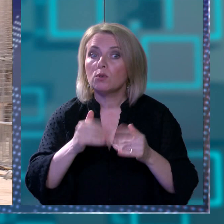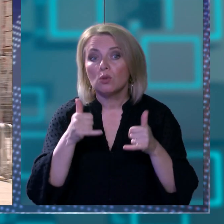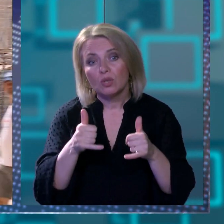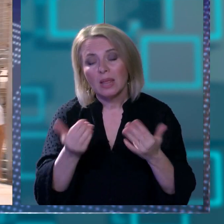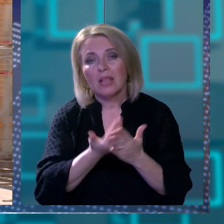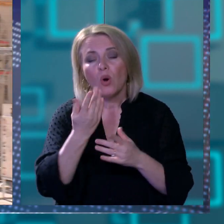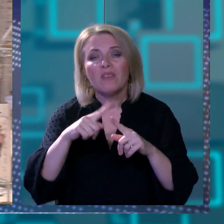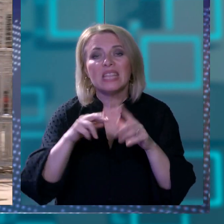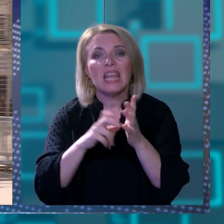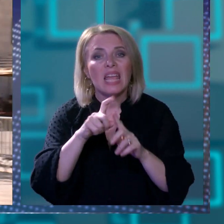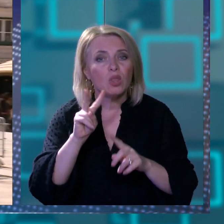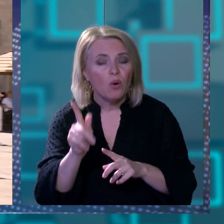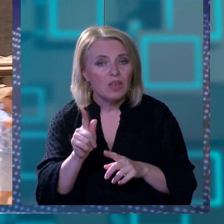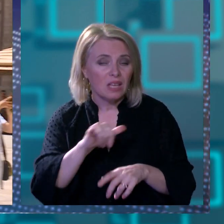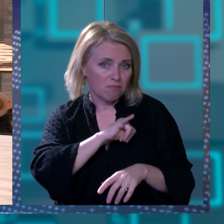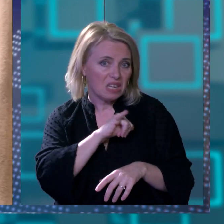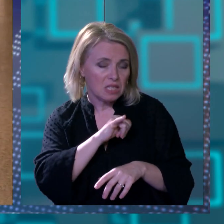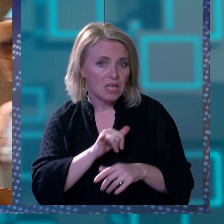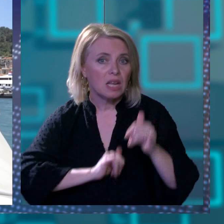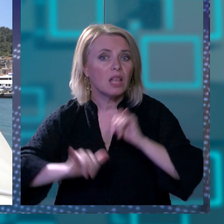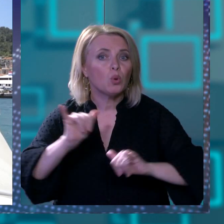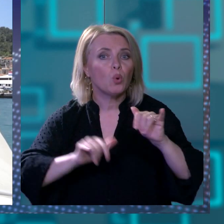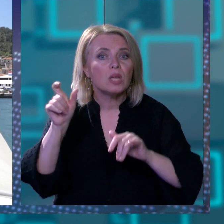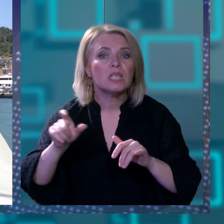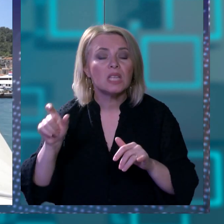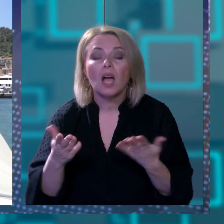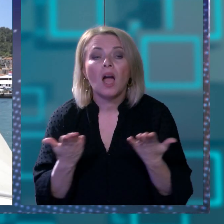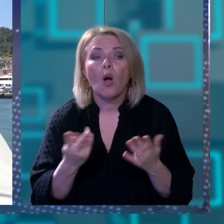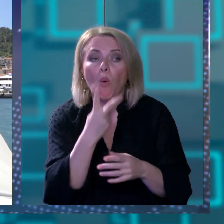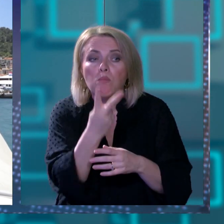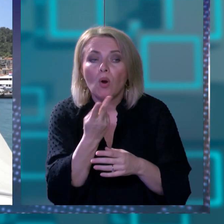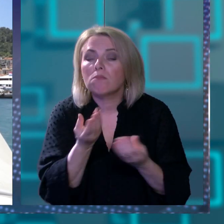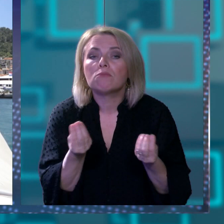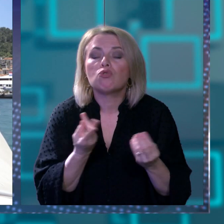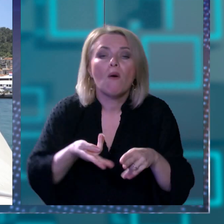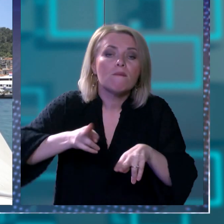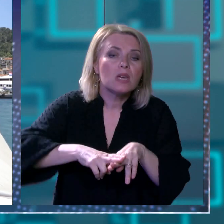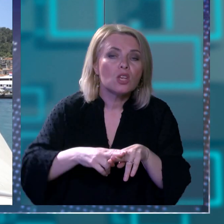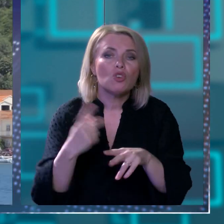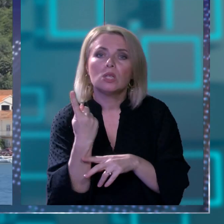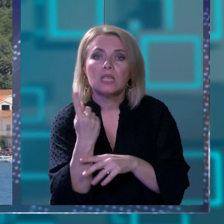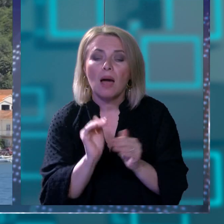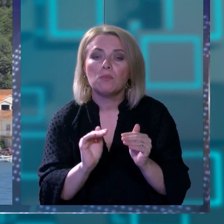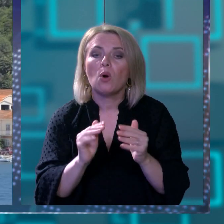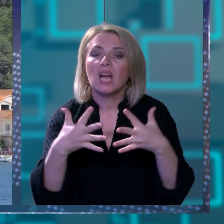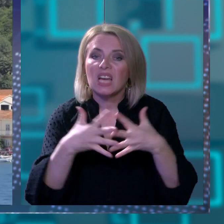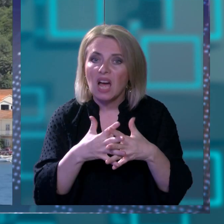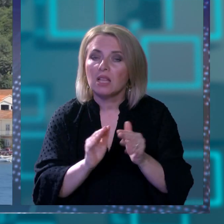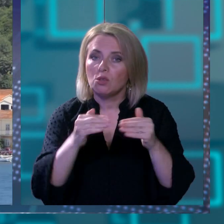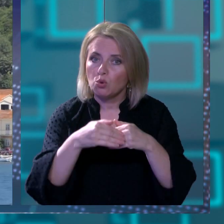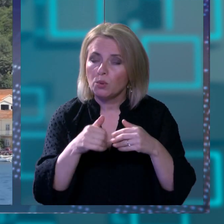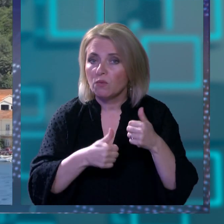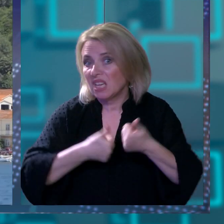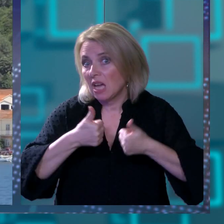nakon COVID-a i što zanima turiste i kako pogledati i nešto više od samog Dubrovnika i samog grada